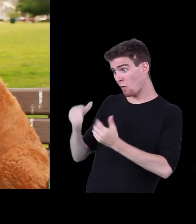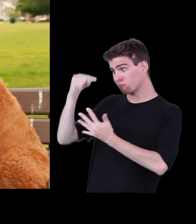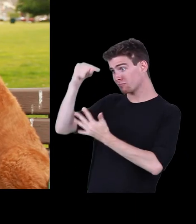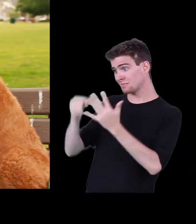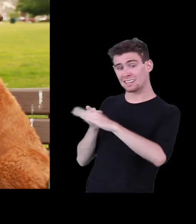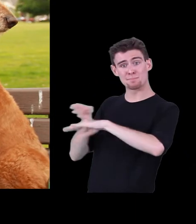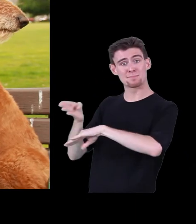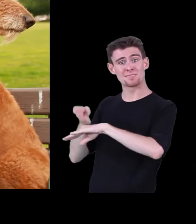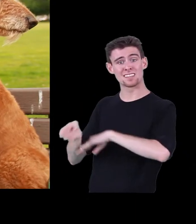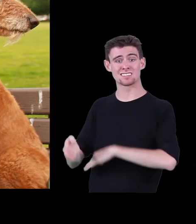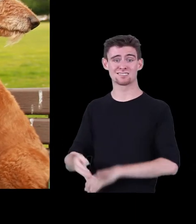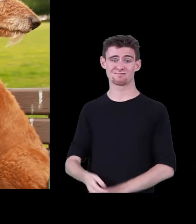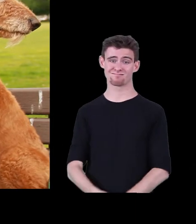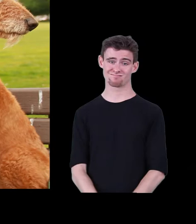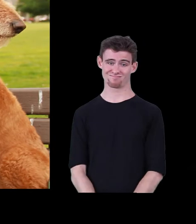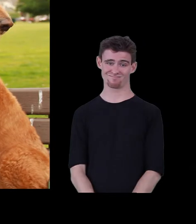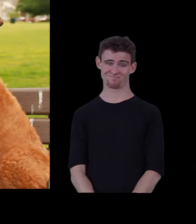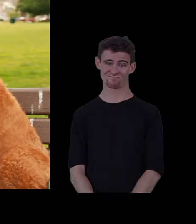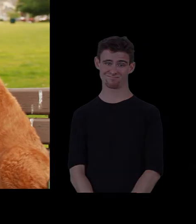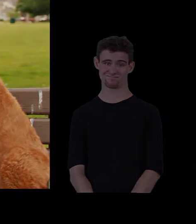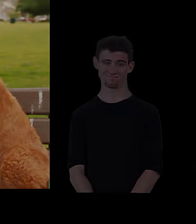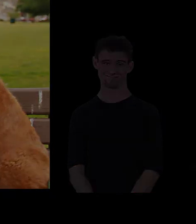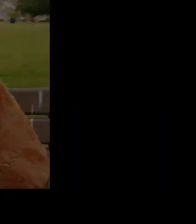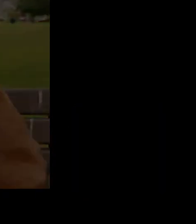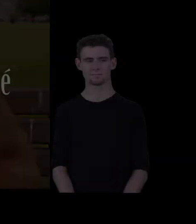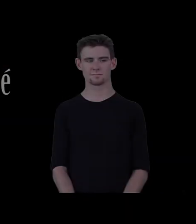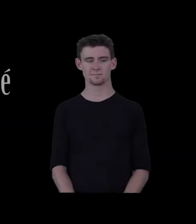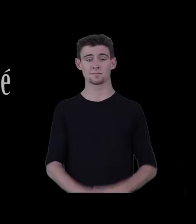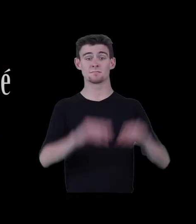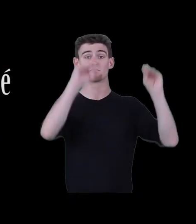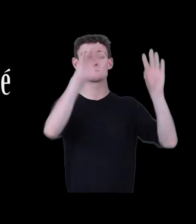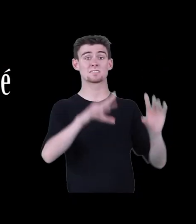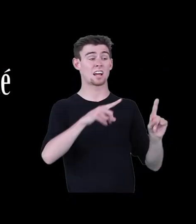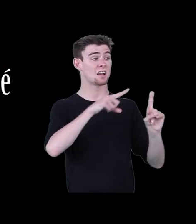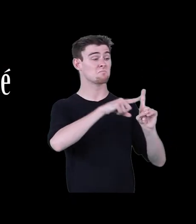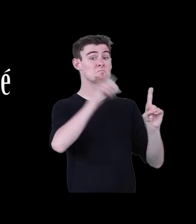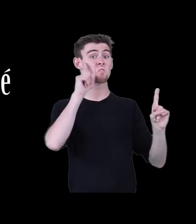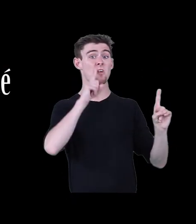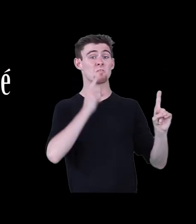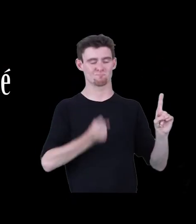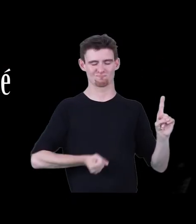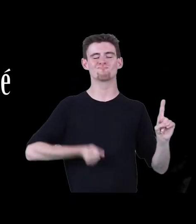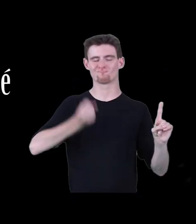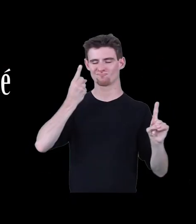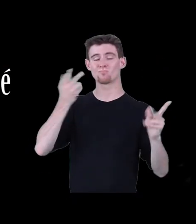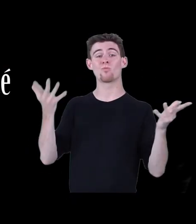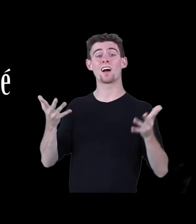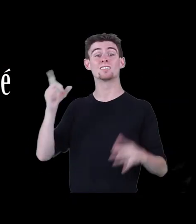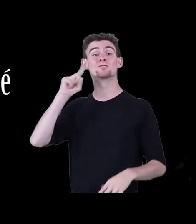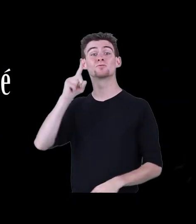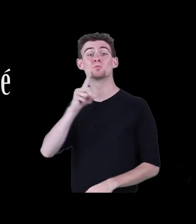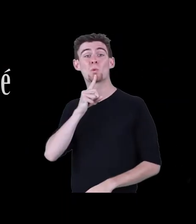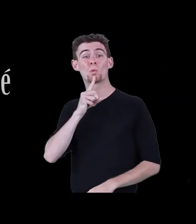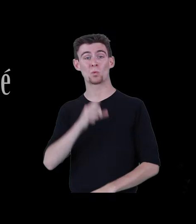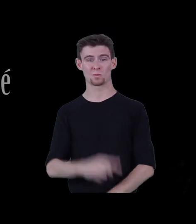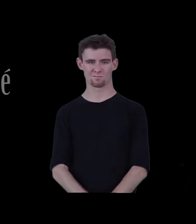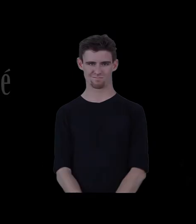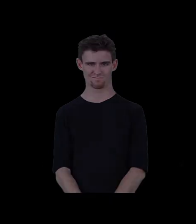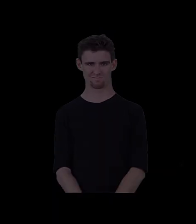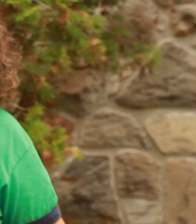que le professeur enseignait. Elle ne connaissait pas la surdité. Et qui connaît mieux la surdité qu'une enseignante